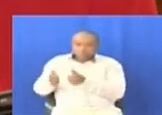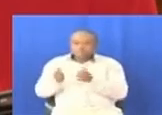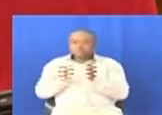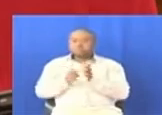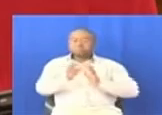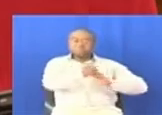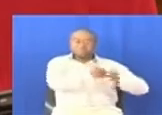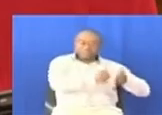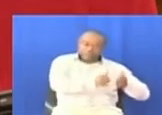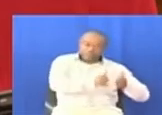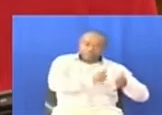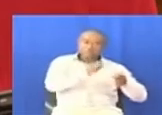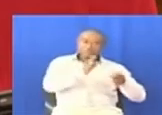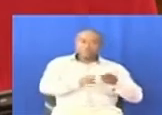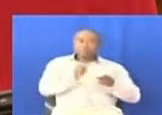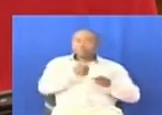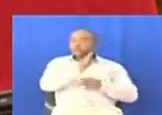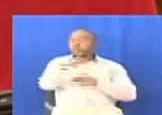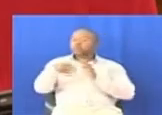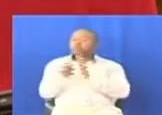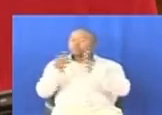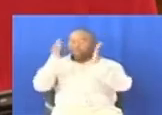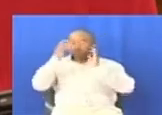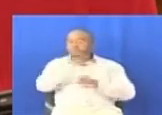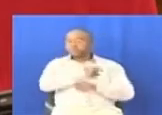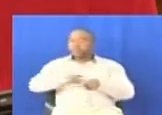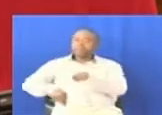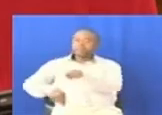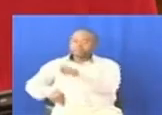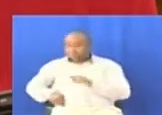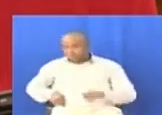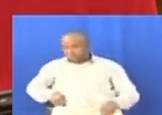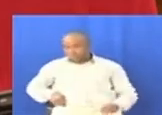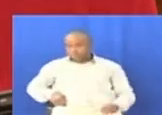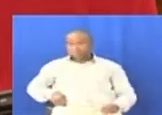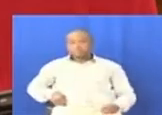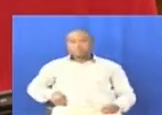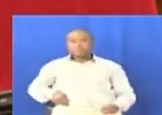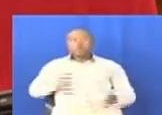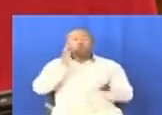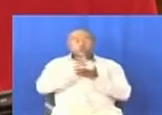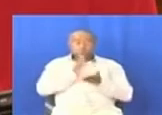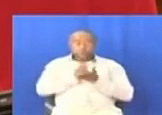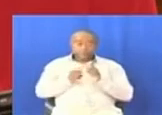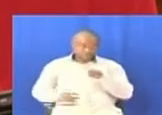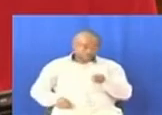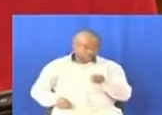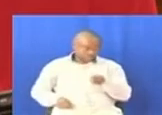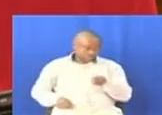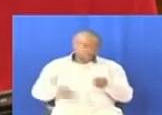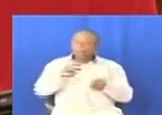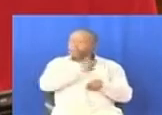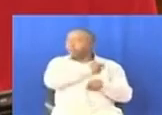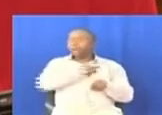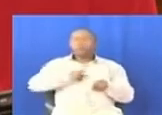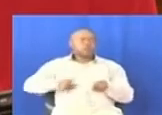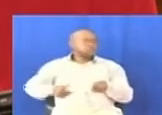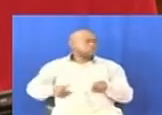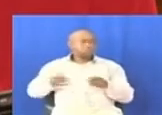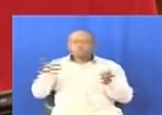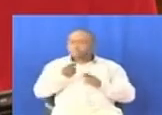michezo. Bado tuko pamoja Mheshimiwa Rais. Kwa kweli Mheshimiwa Rais amefanya mambo ya